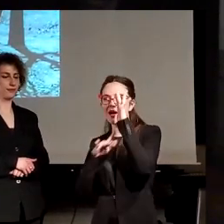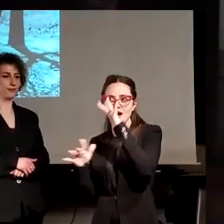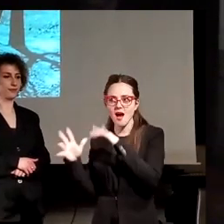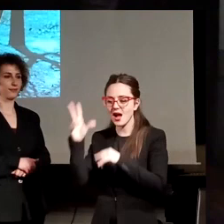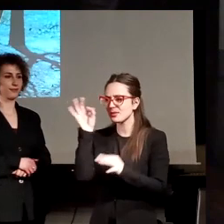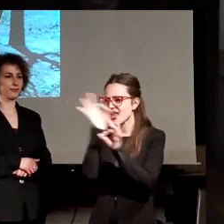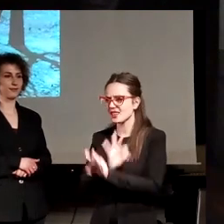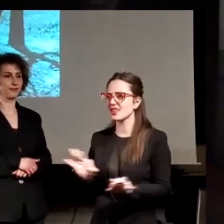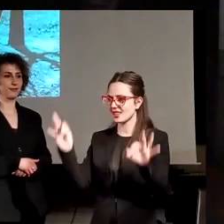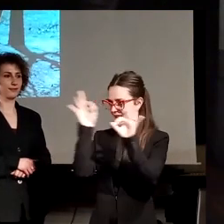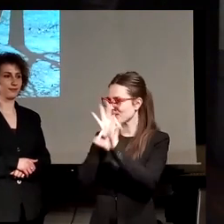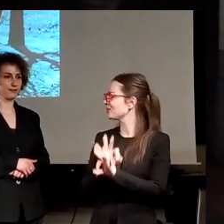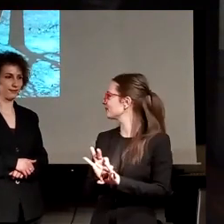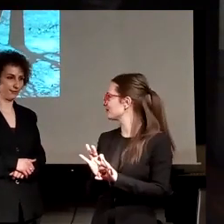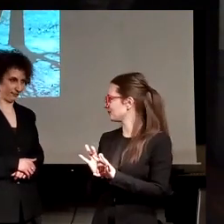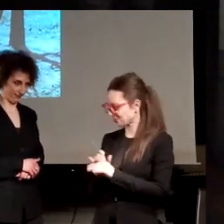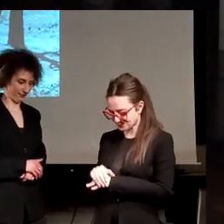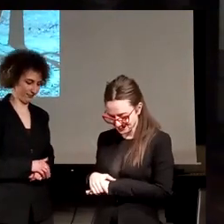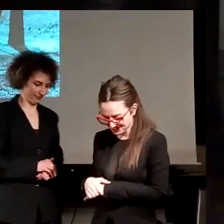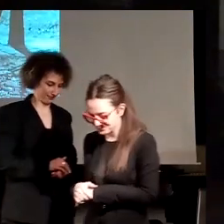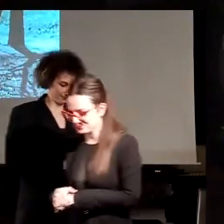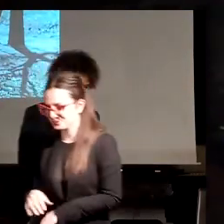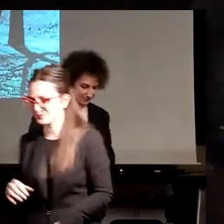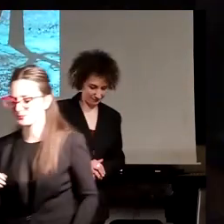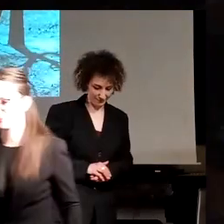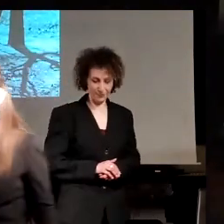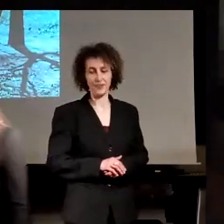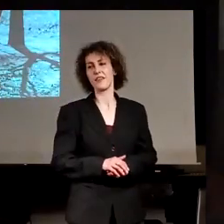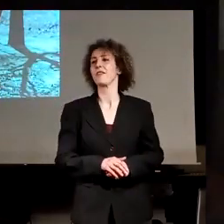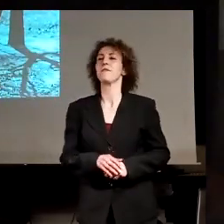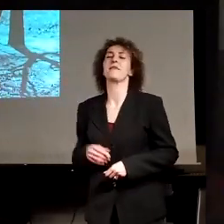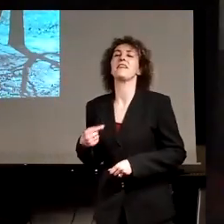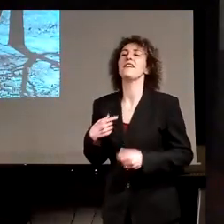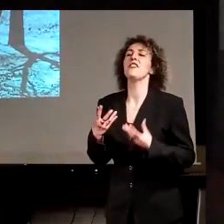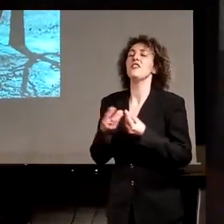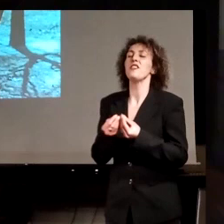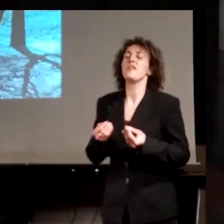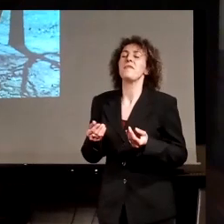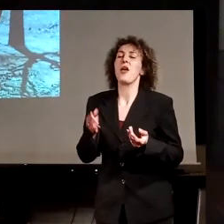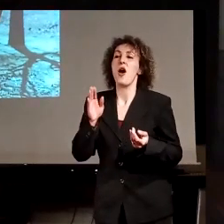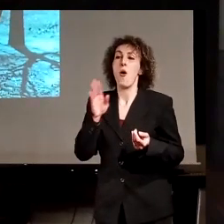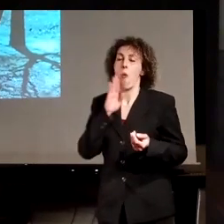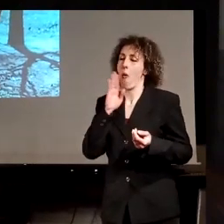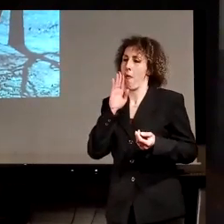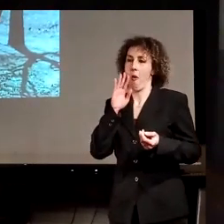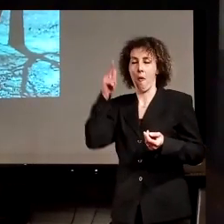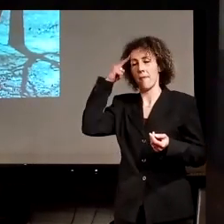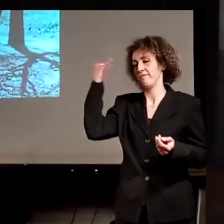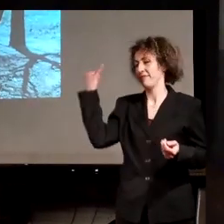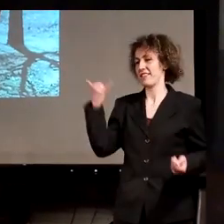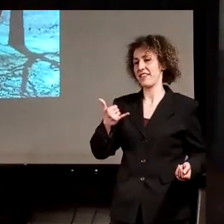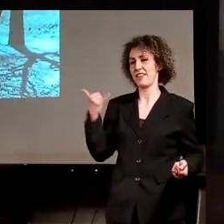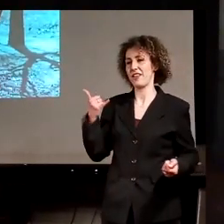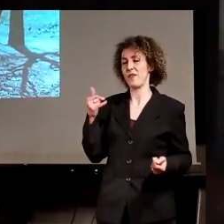niente per me era tra l'altro stavo con questo uomo intelligentissimo che aveva un modo di